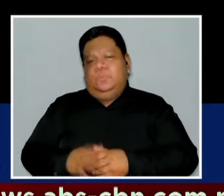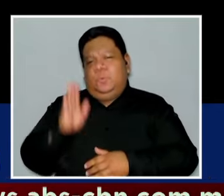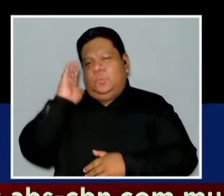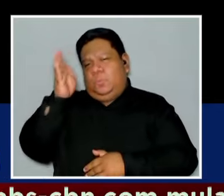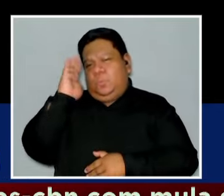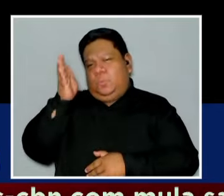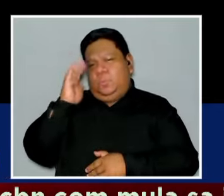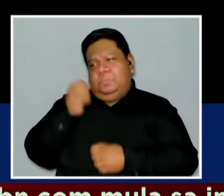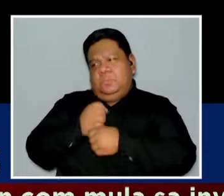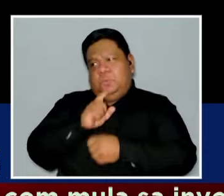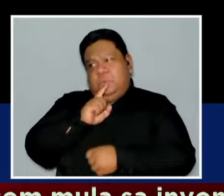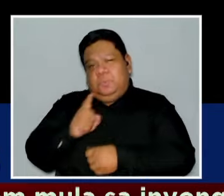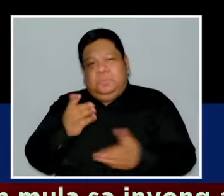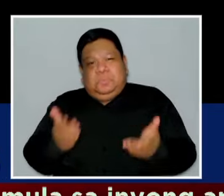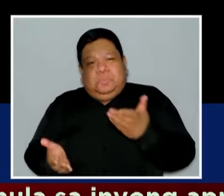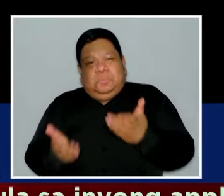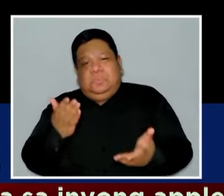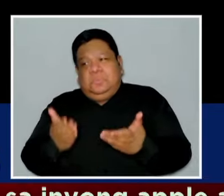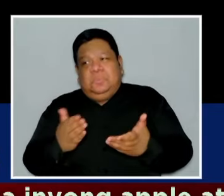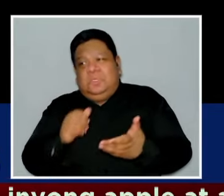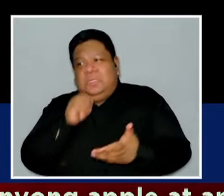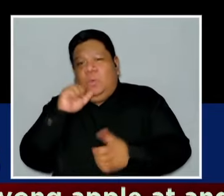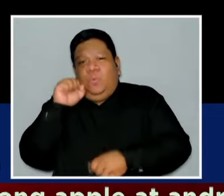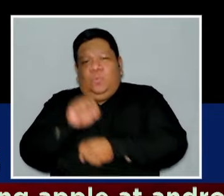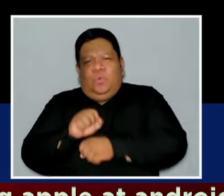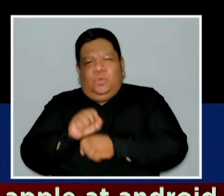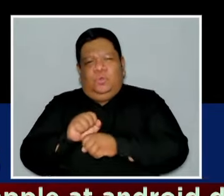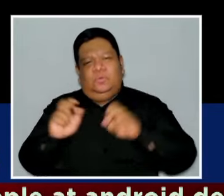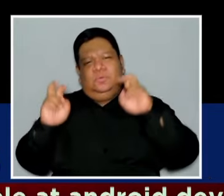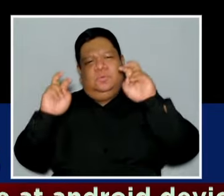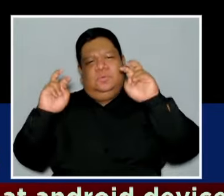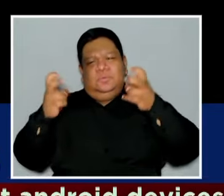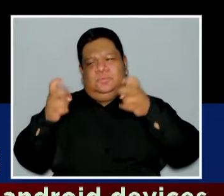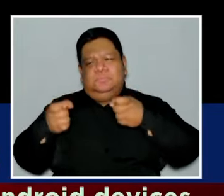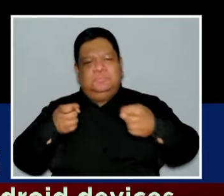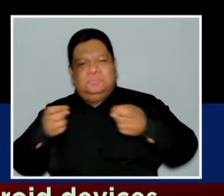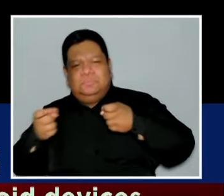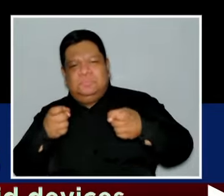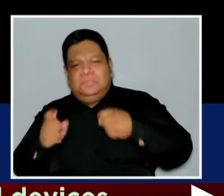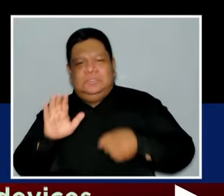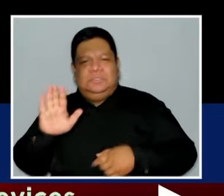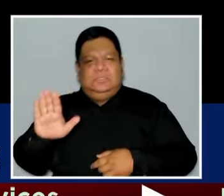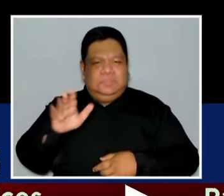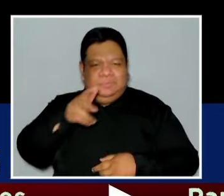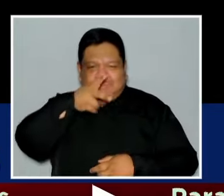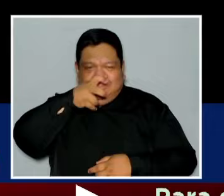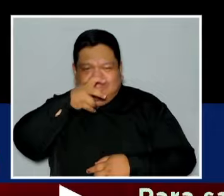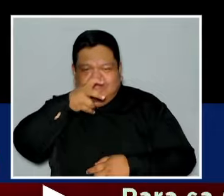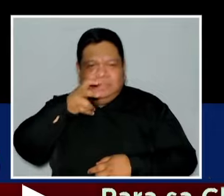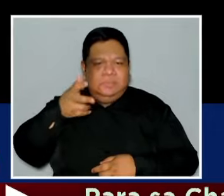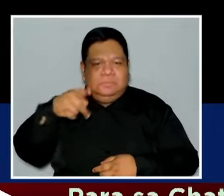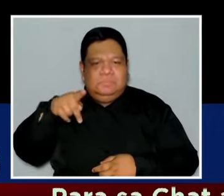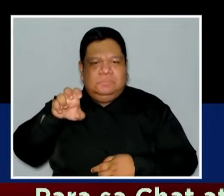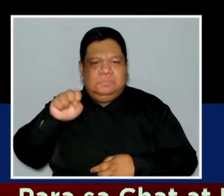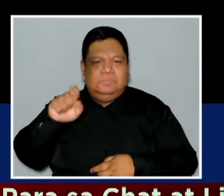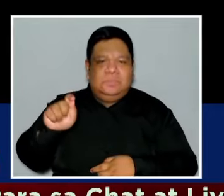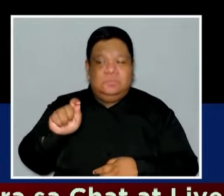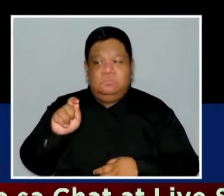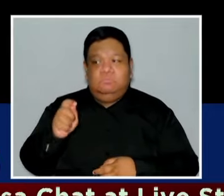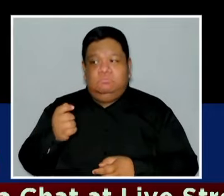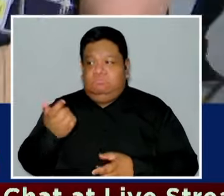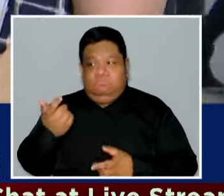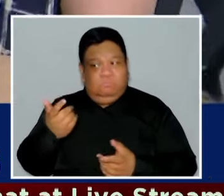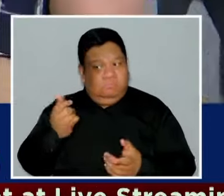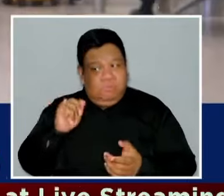baka hindi gumagana yung pest control management nung kanilang partner dito sa NAIA Terminal 3. Kung merong magiging pagkukulang